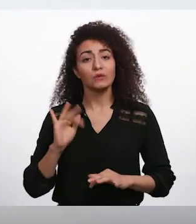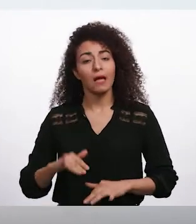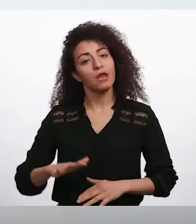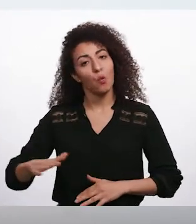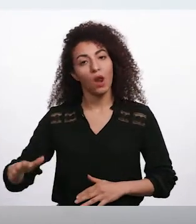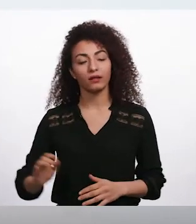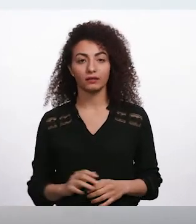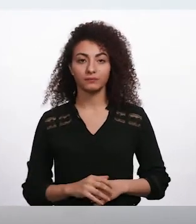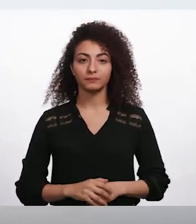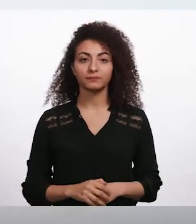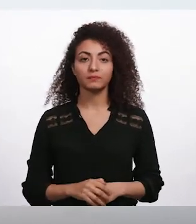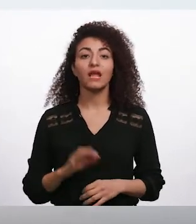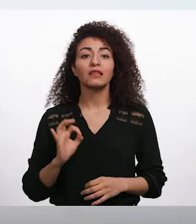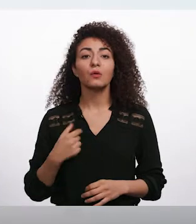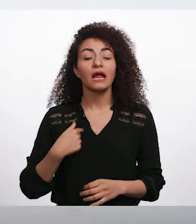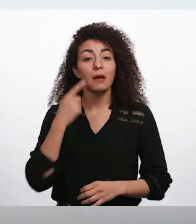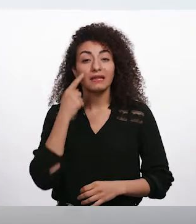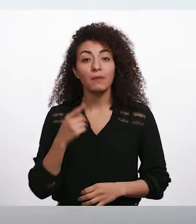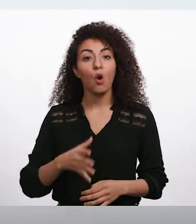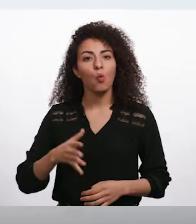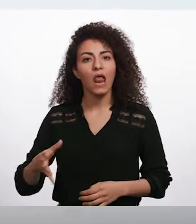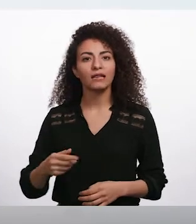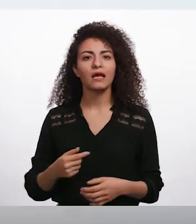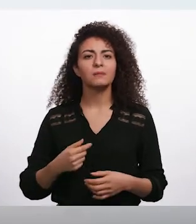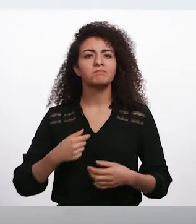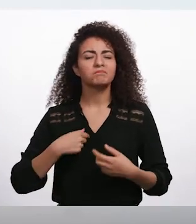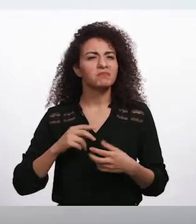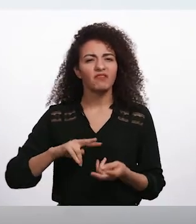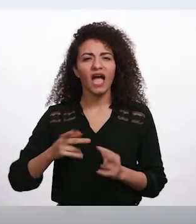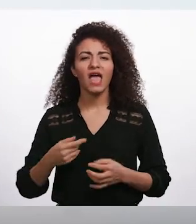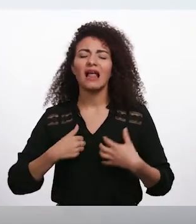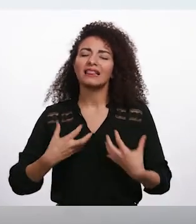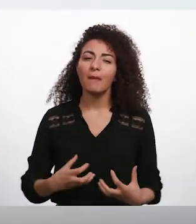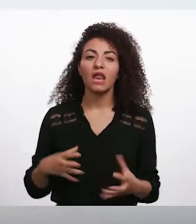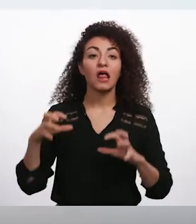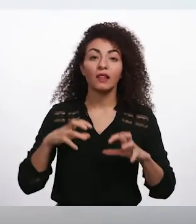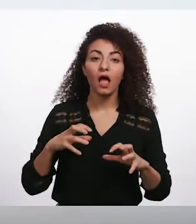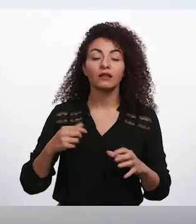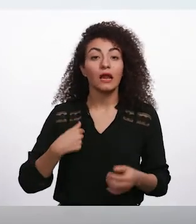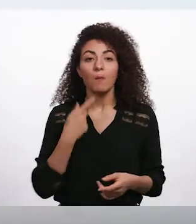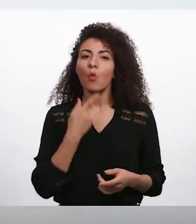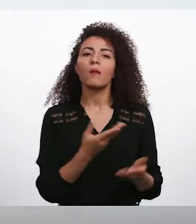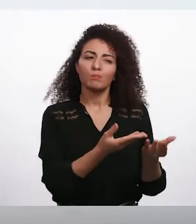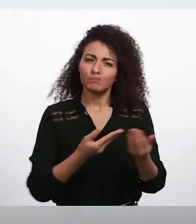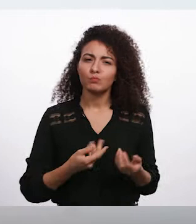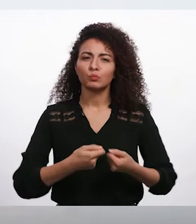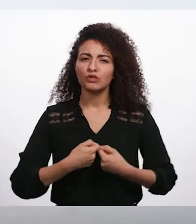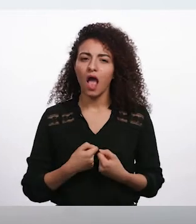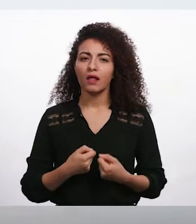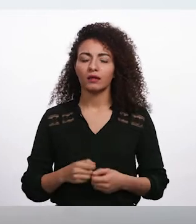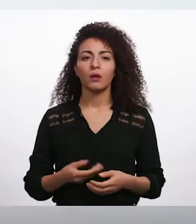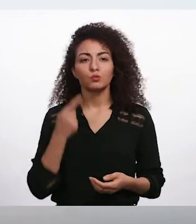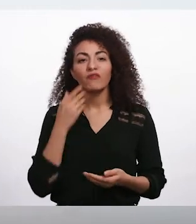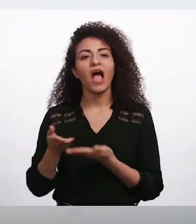والاهتمام بمهارات أطفالنا، ونكون منتبهين كمان لما أطفالنا يكونوا تعبانين مضغوطين نطلب المساعدة ونتوجه